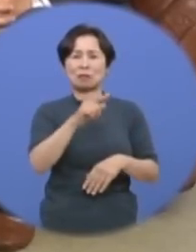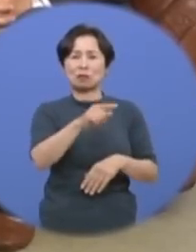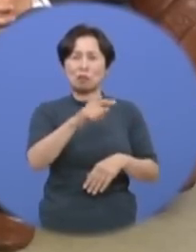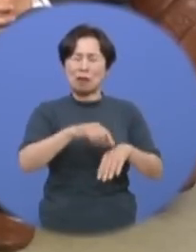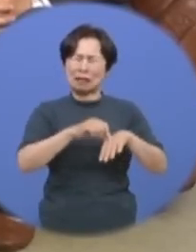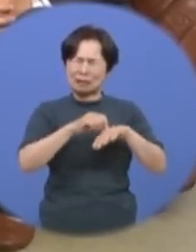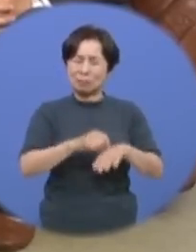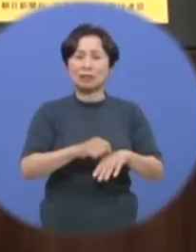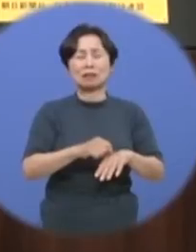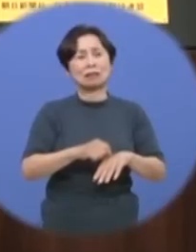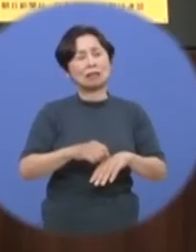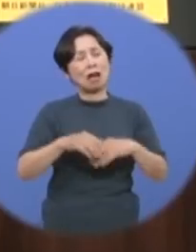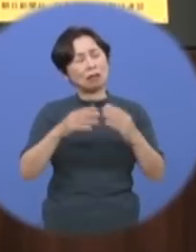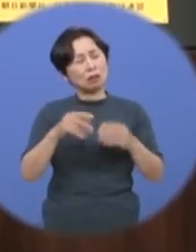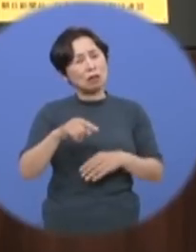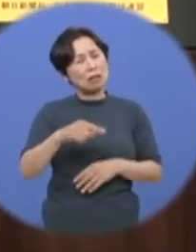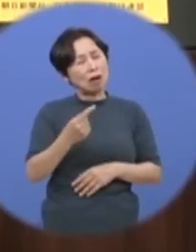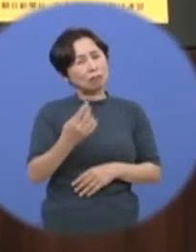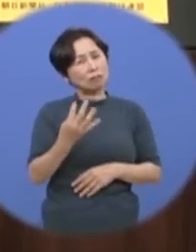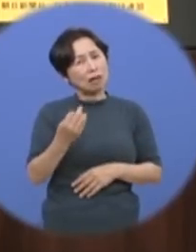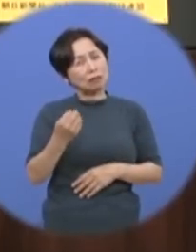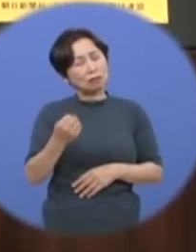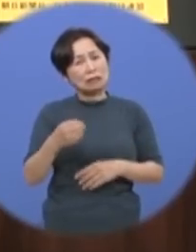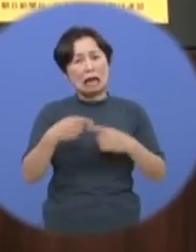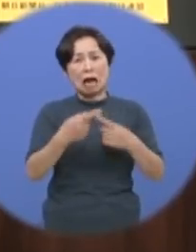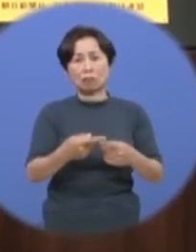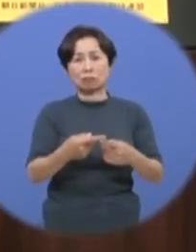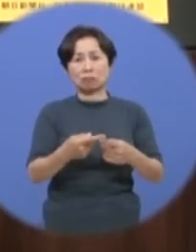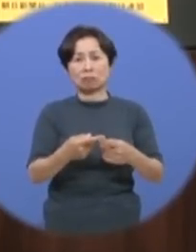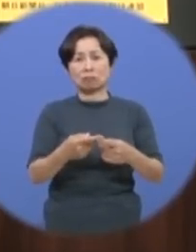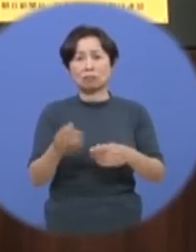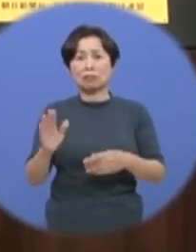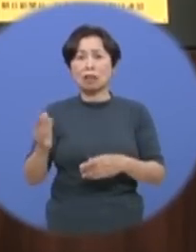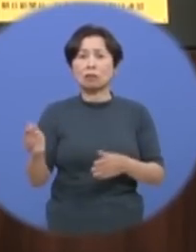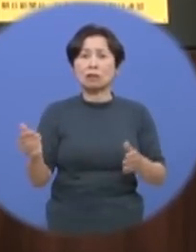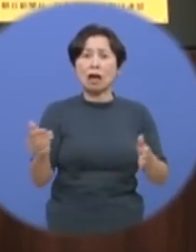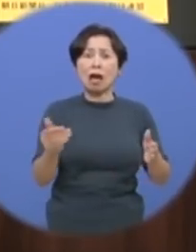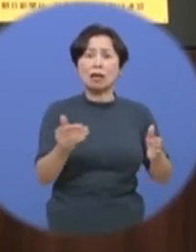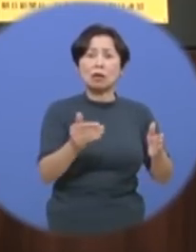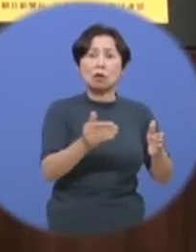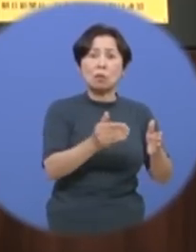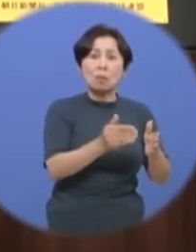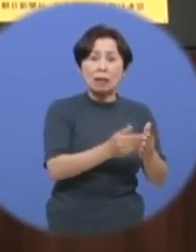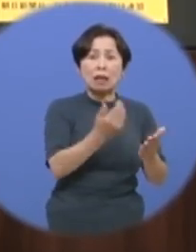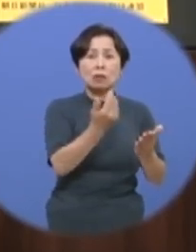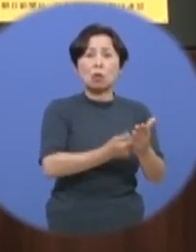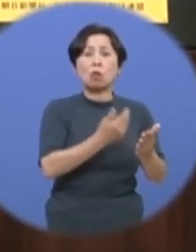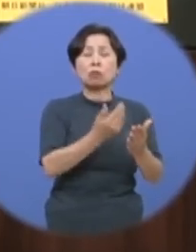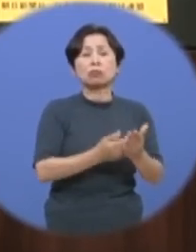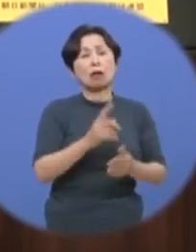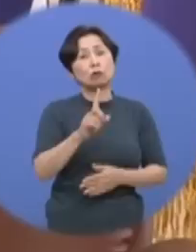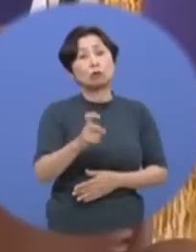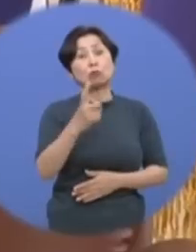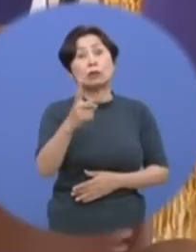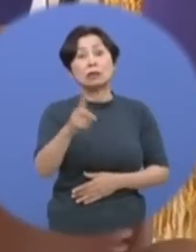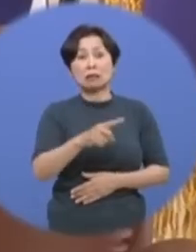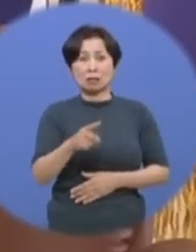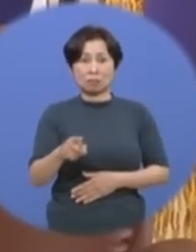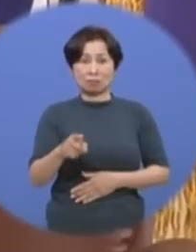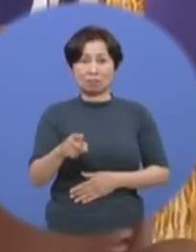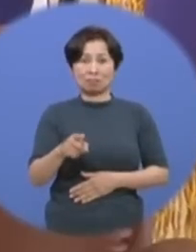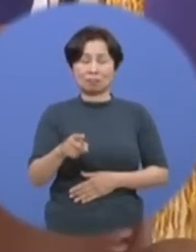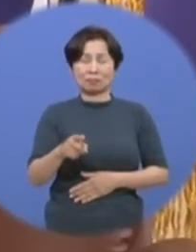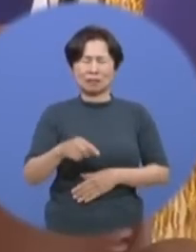百何十に入って最終的に残ったのは11名マネージャーを入れますそうね